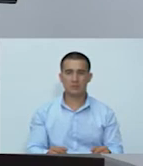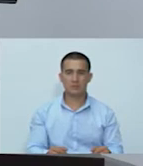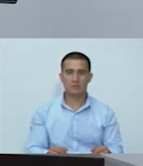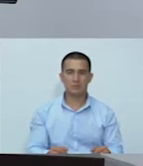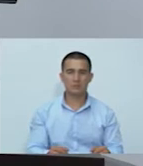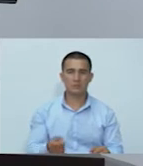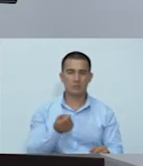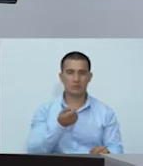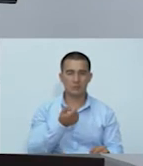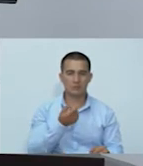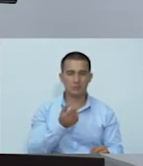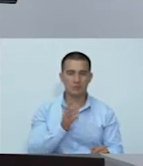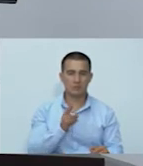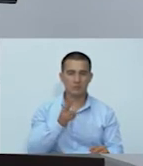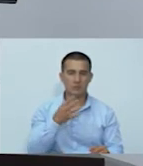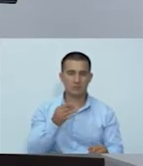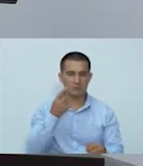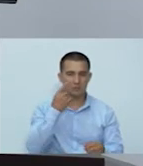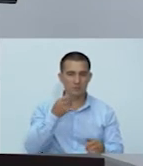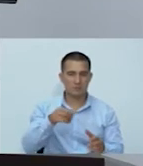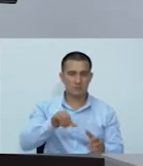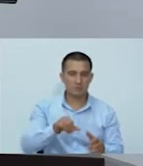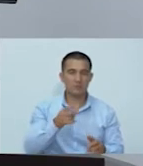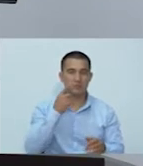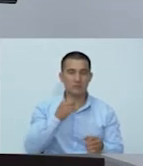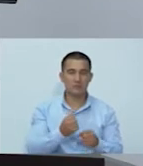Ozgina yelimdan quyib olamiz va